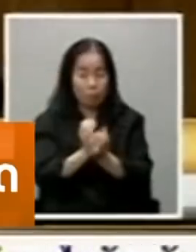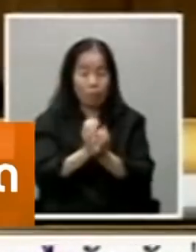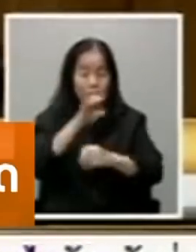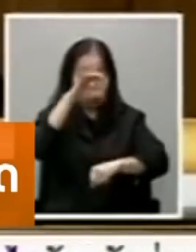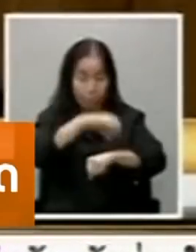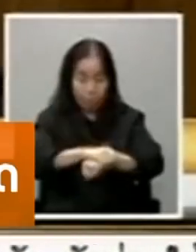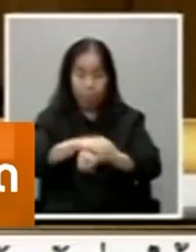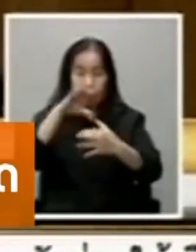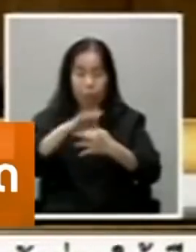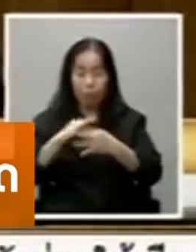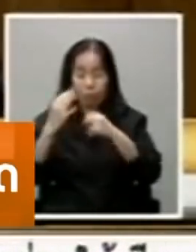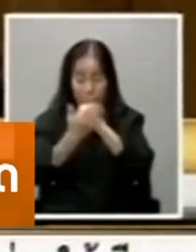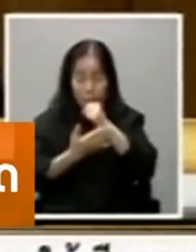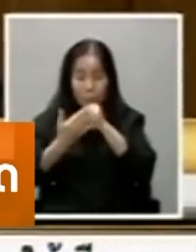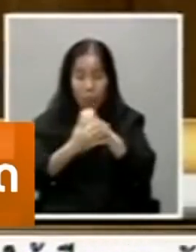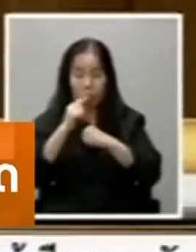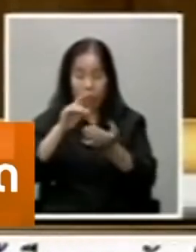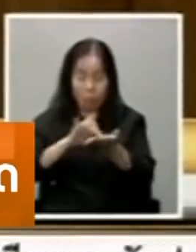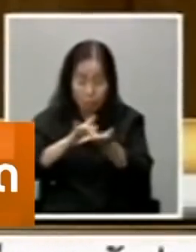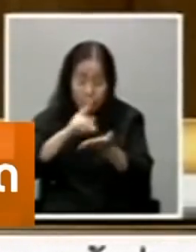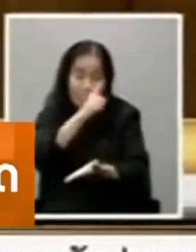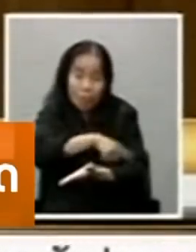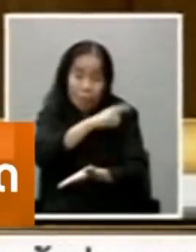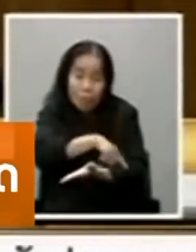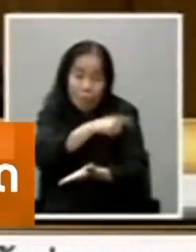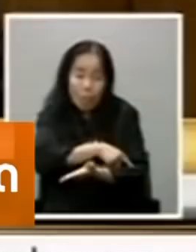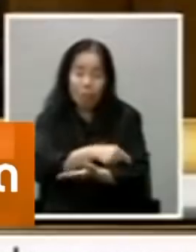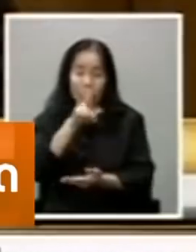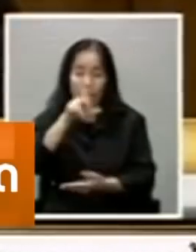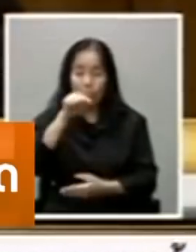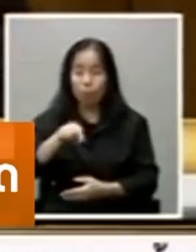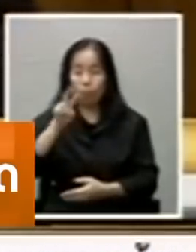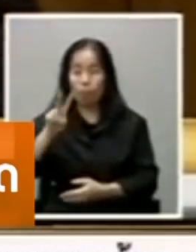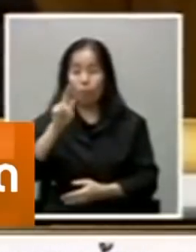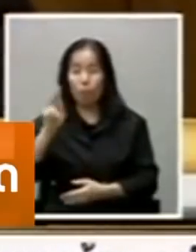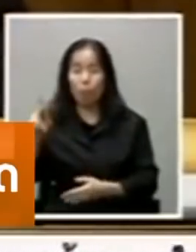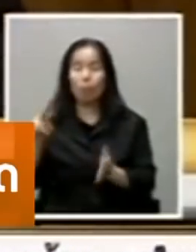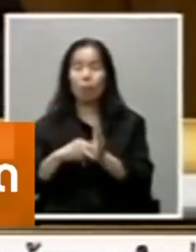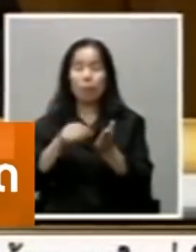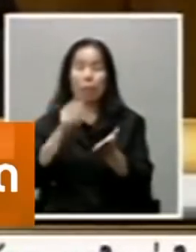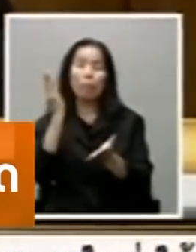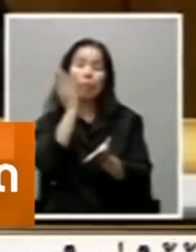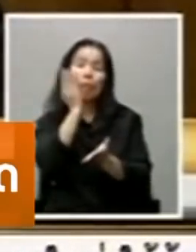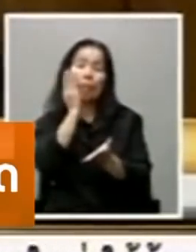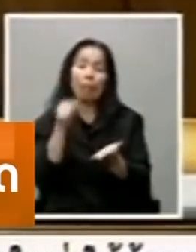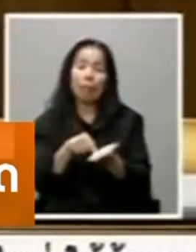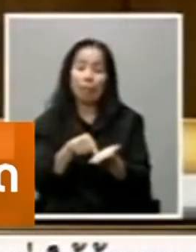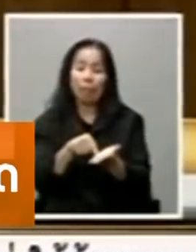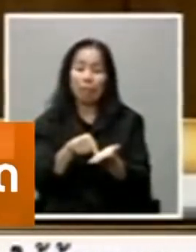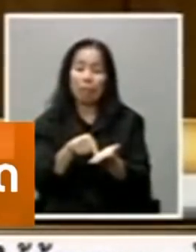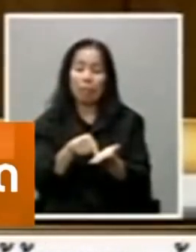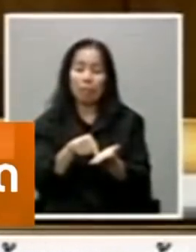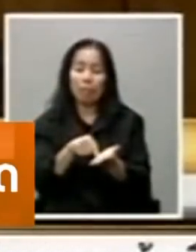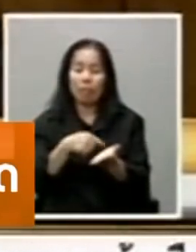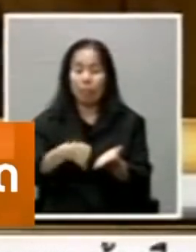มาคุณธรรมนัสพูดกลางดึกผมยังจำได้ผมจะรู้ผมได้ดูก็จำได้เพราะว่าดูแล้วเราขำแล้วเออมันมากันได้ถึงขั้นนี้รับคุณทำมัน